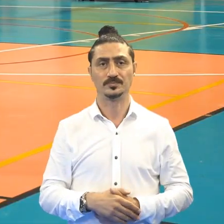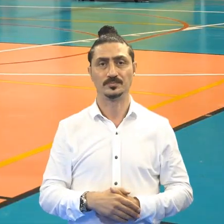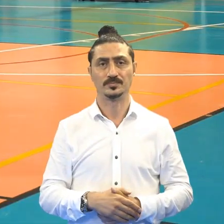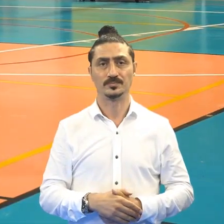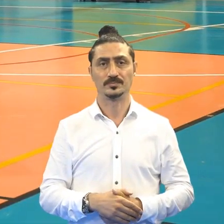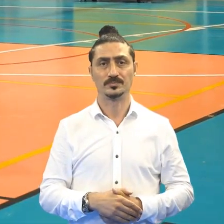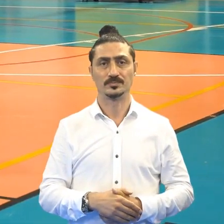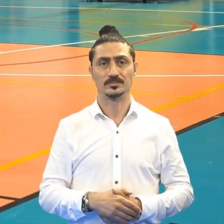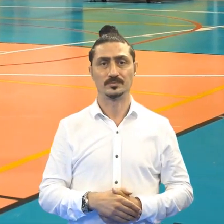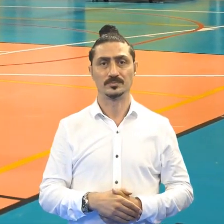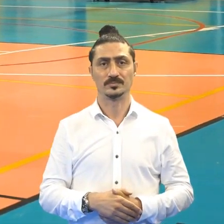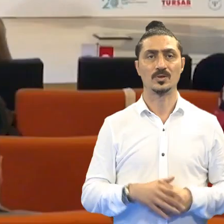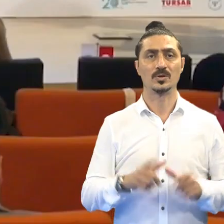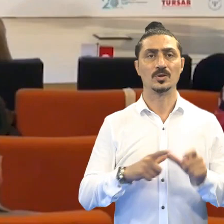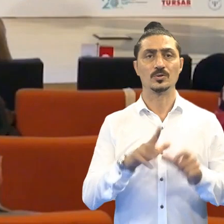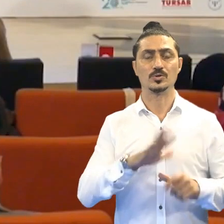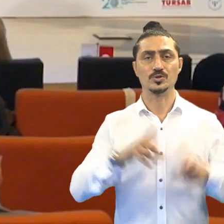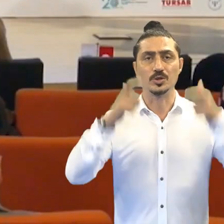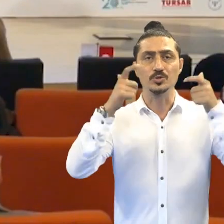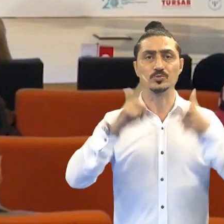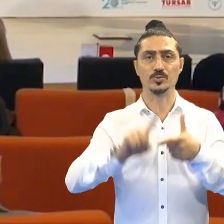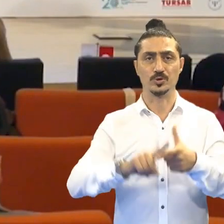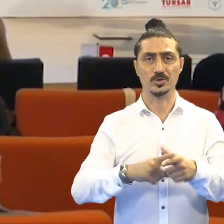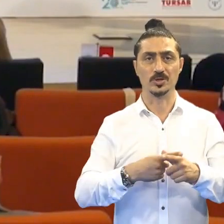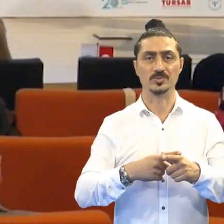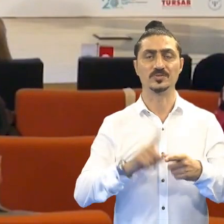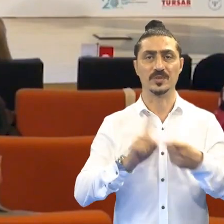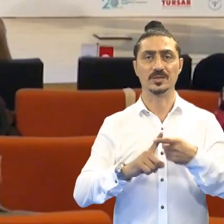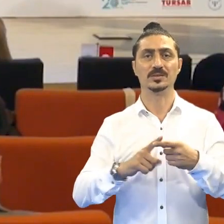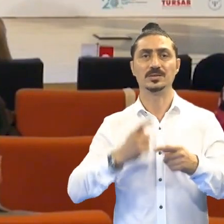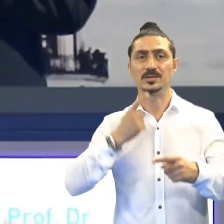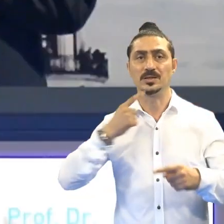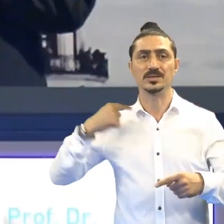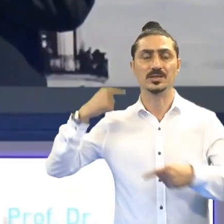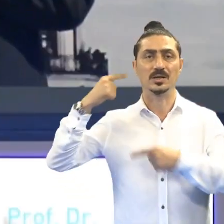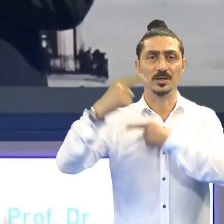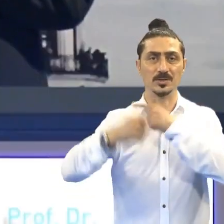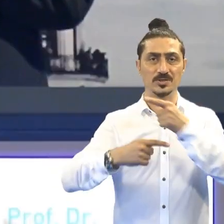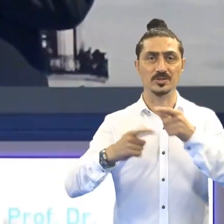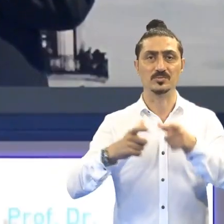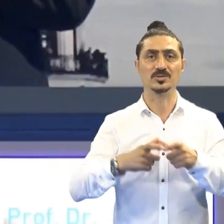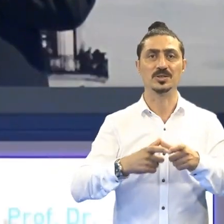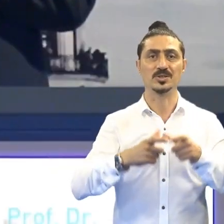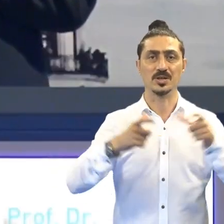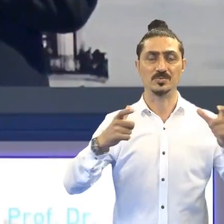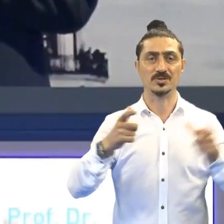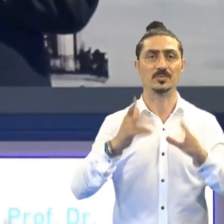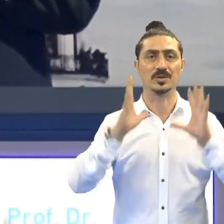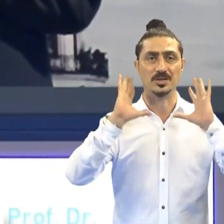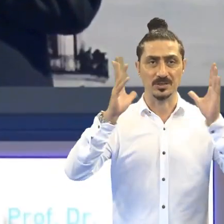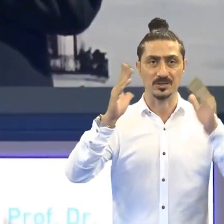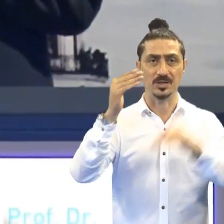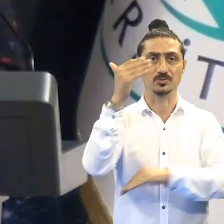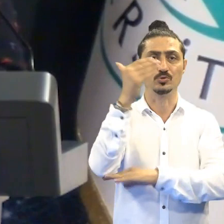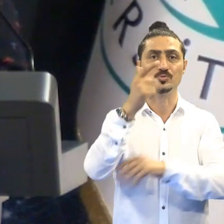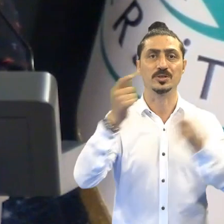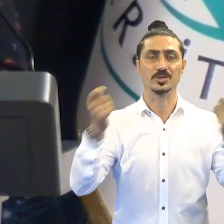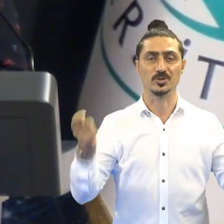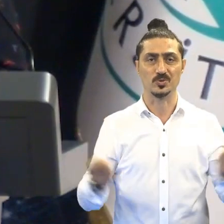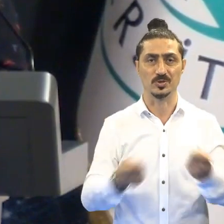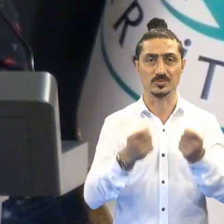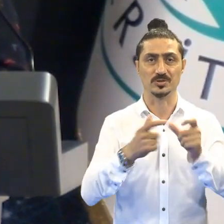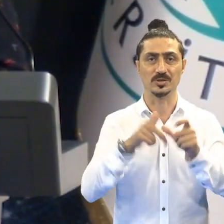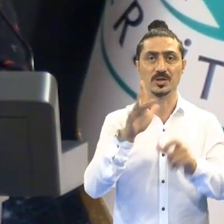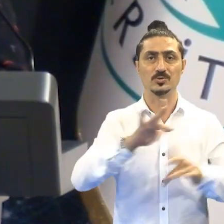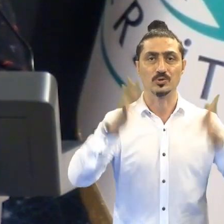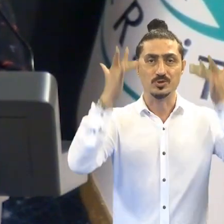sunuyoruz. Sosyal sorumluluk projelerimiz ve geleneksel hale getirdiğimiz geniş kapsamlı etkinliklerle kurumsal